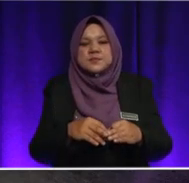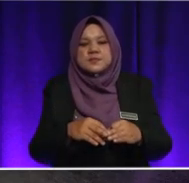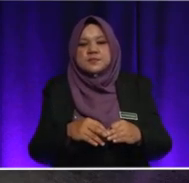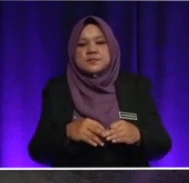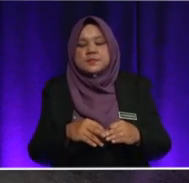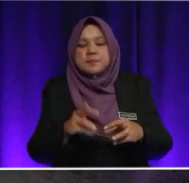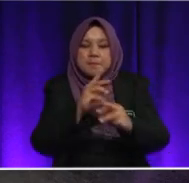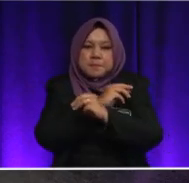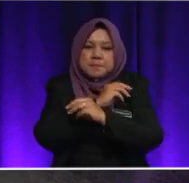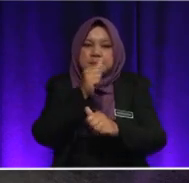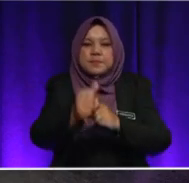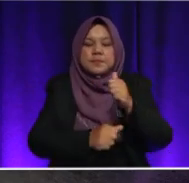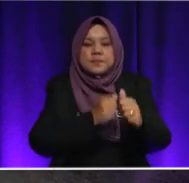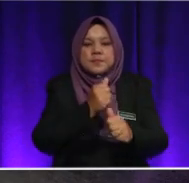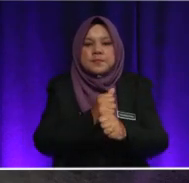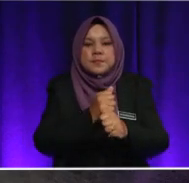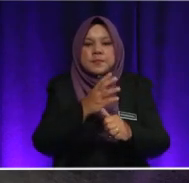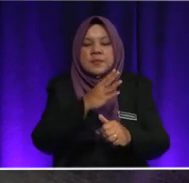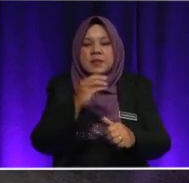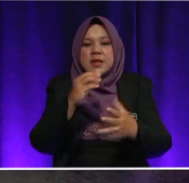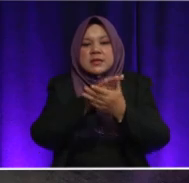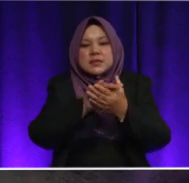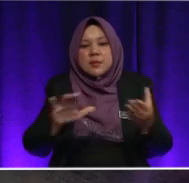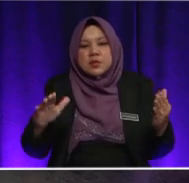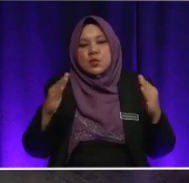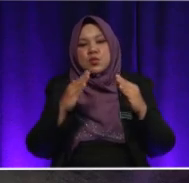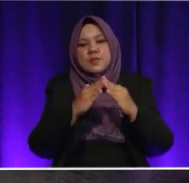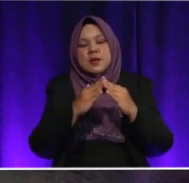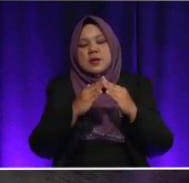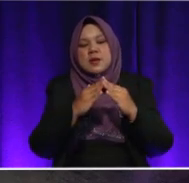percuma mesra alam dan keselamatan rumah kita